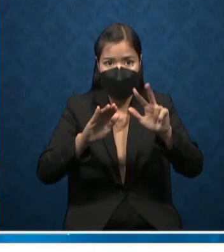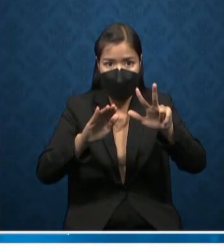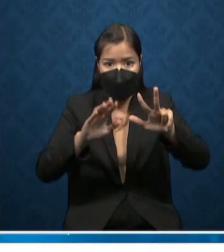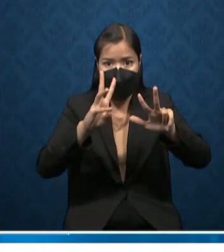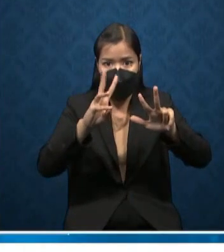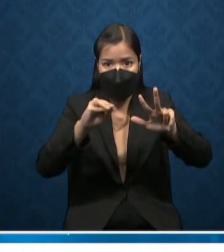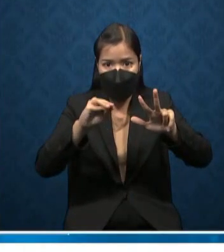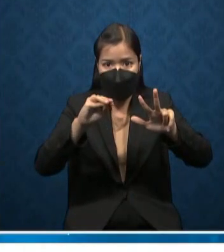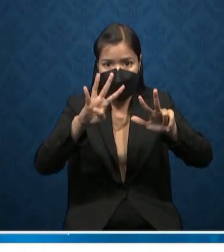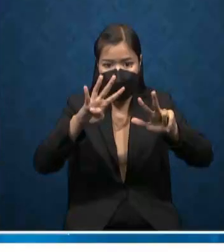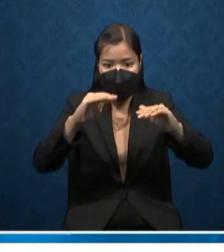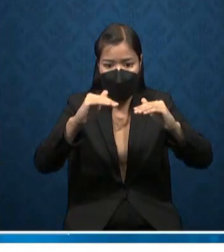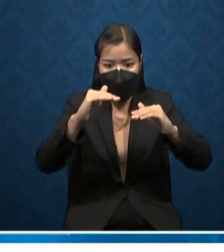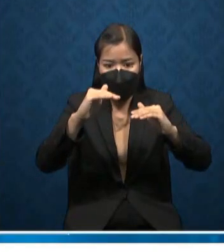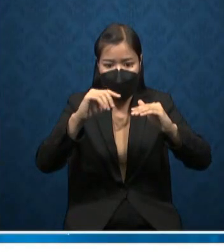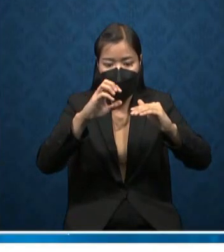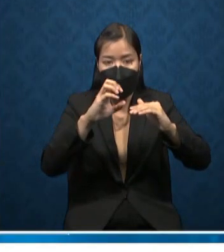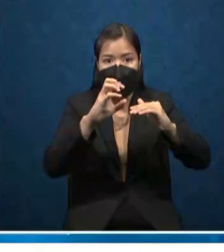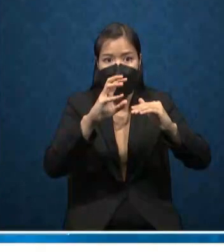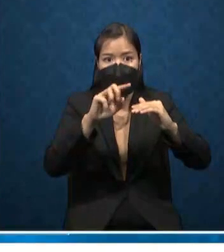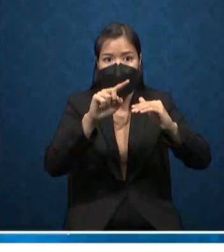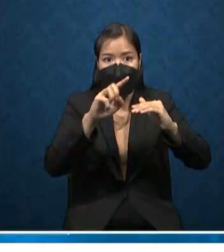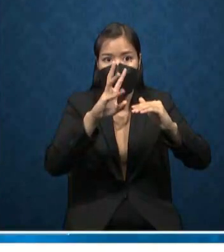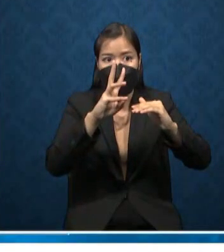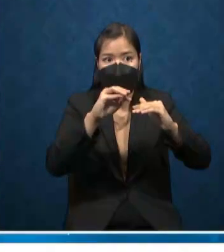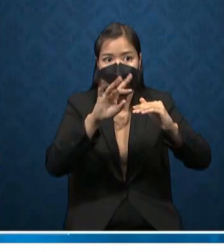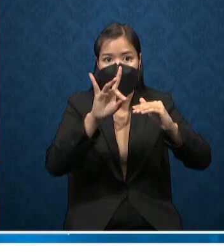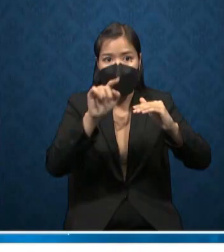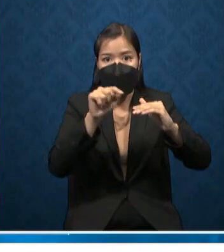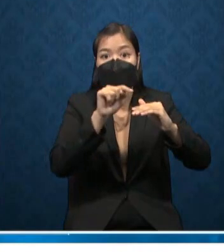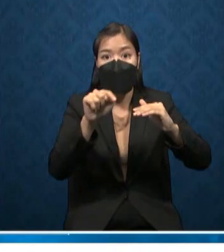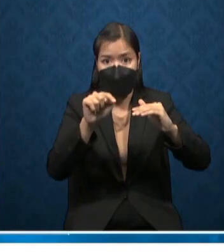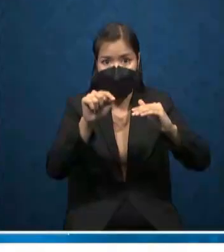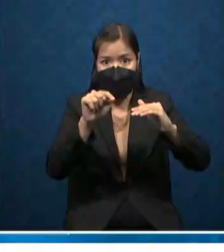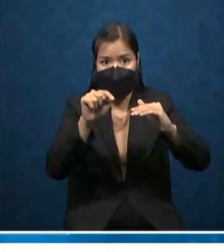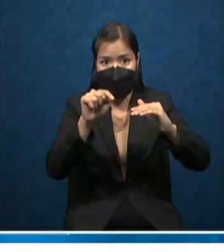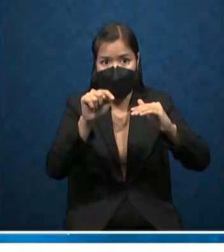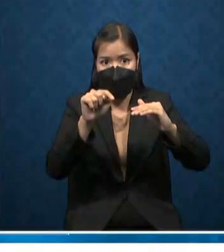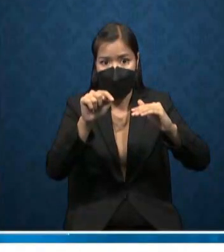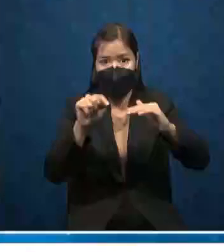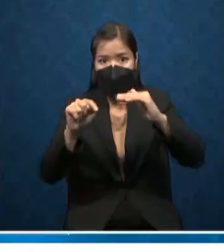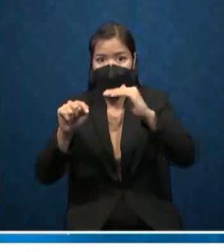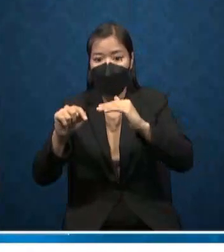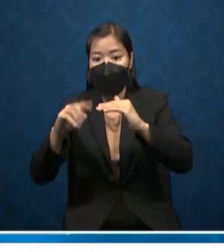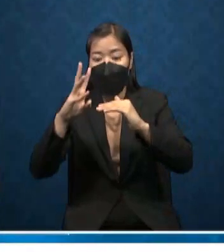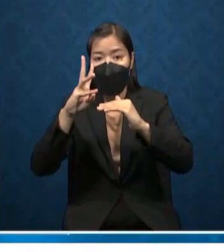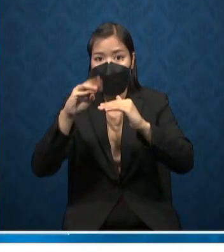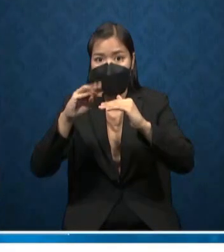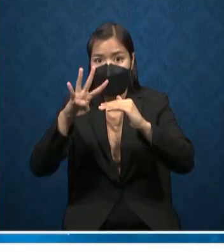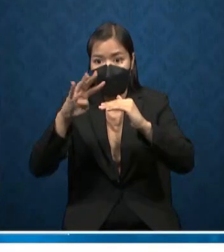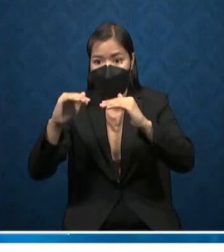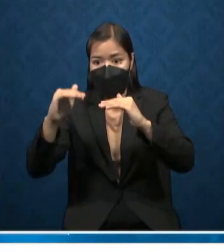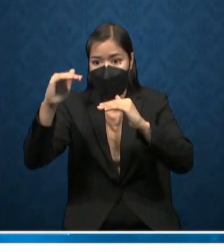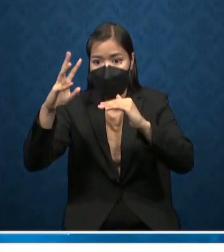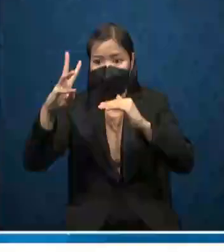ร้อยละ18นะครับในปี65จะสูงกว่าในปีงบประมาณ2014เช่นเดียวกันเป็นร้อยละ